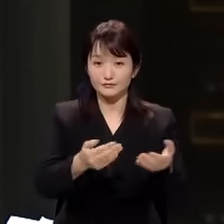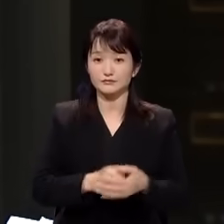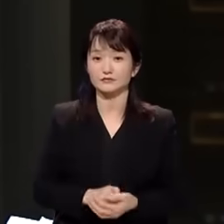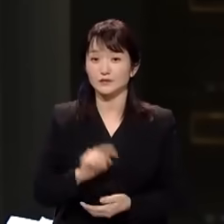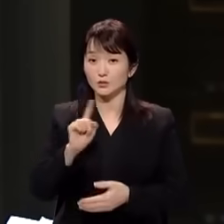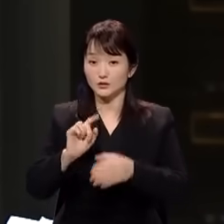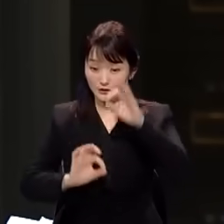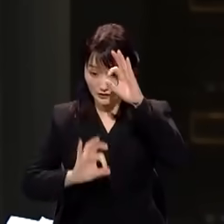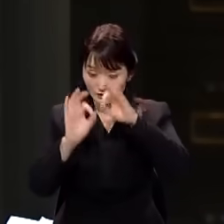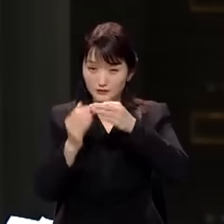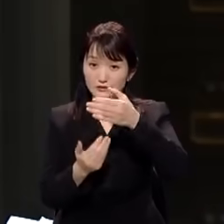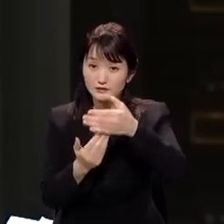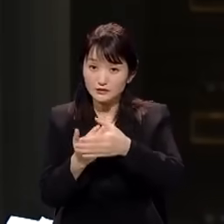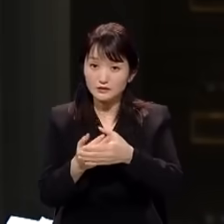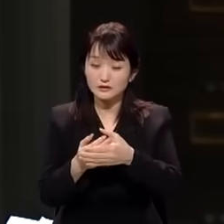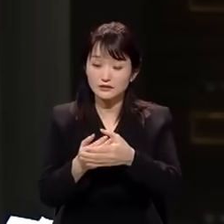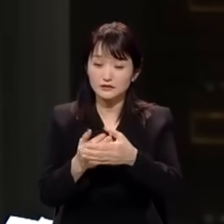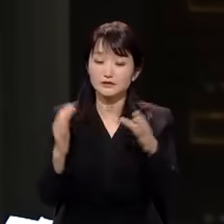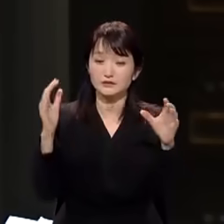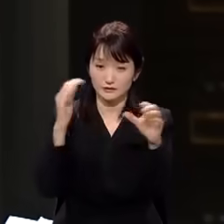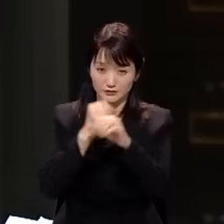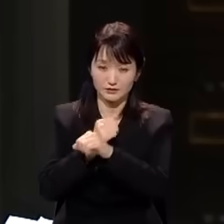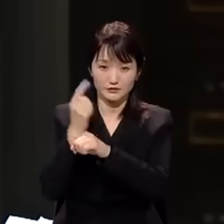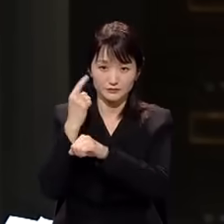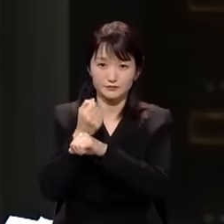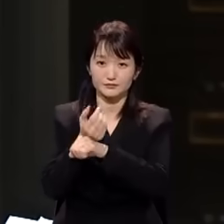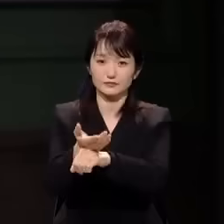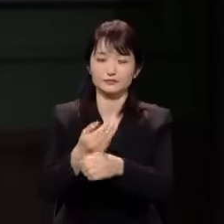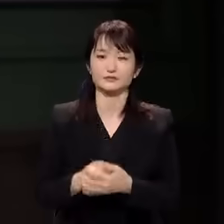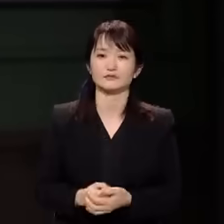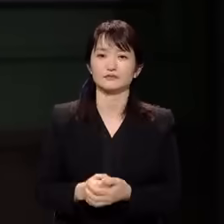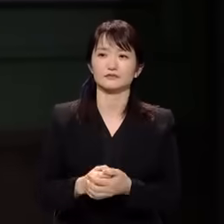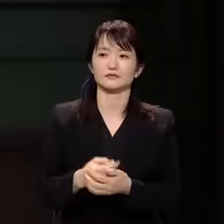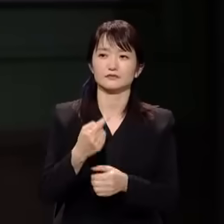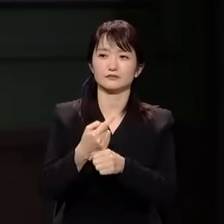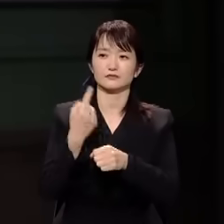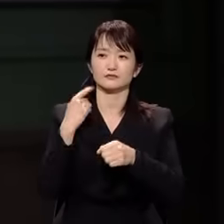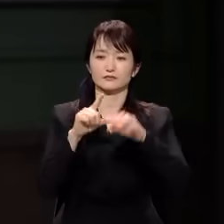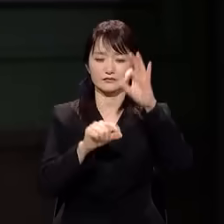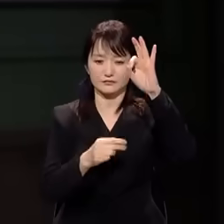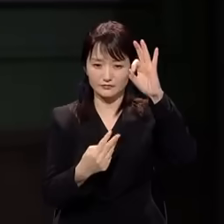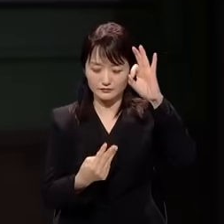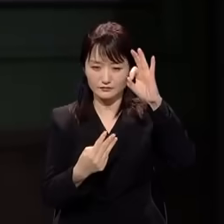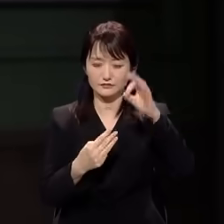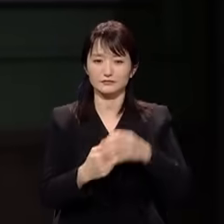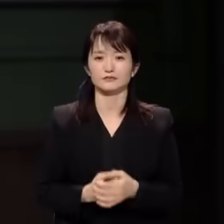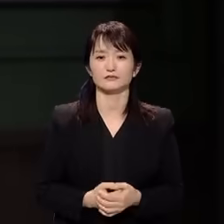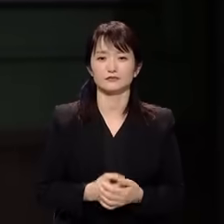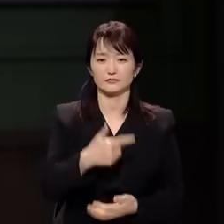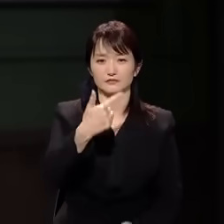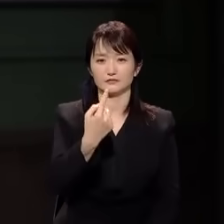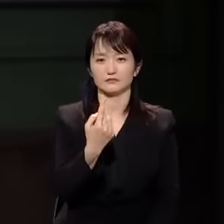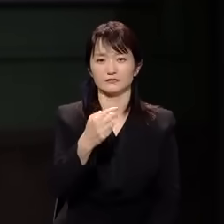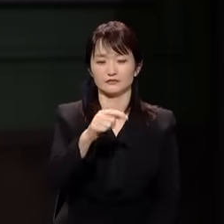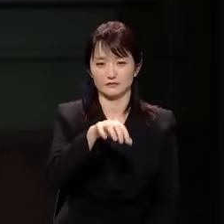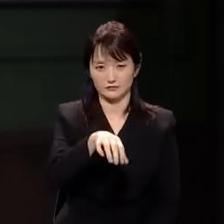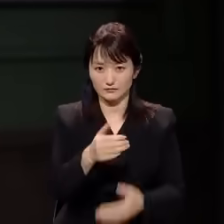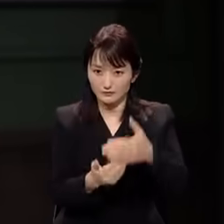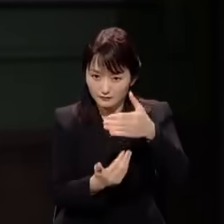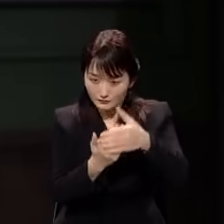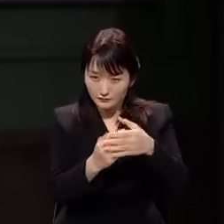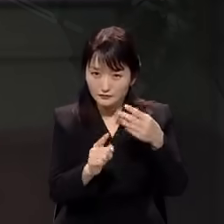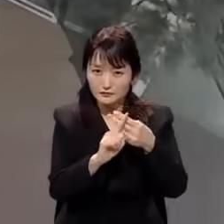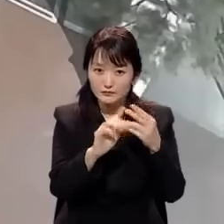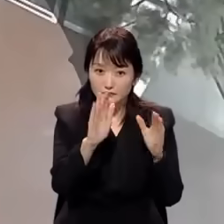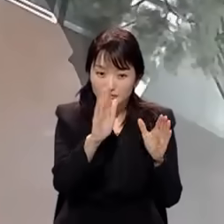어떤 사건이었는지 잠깐 정리를 하고 가죠. 네, 지난해 10월 3일 충남 논산에서 발생했던 사건입니다. 가해자인